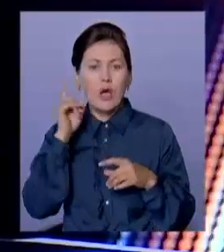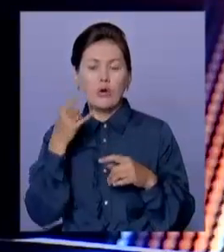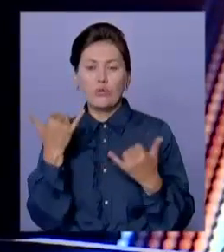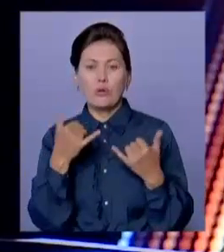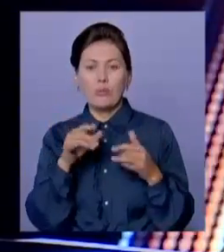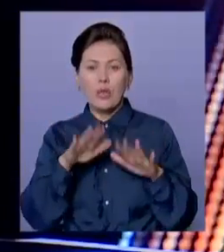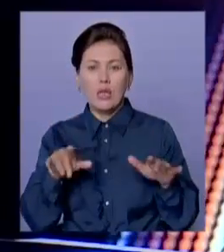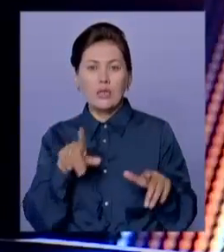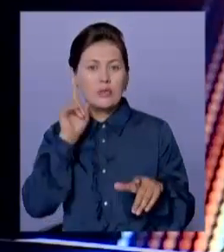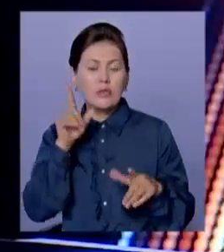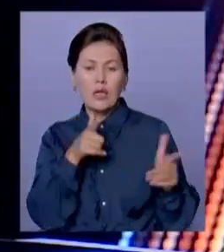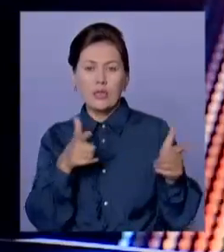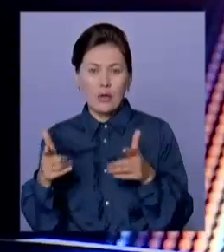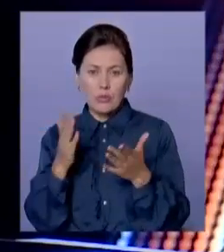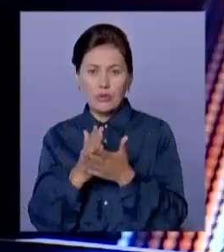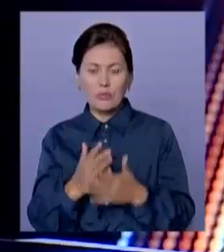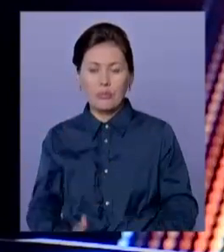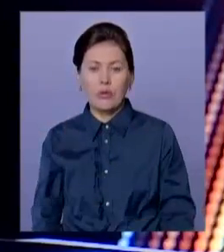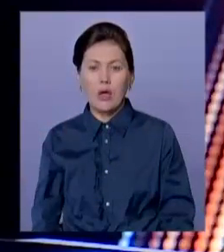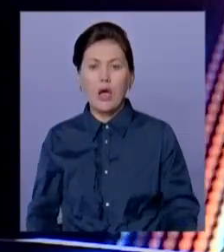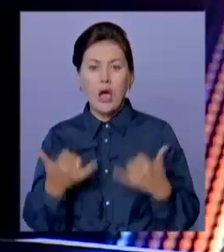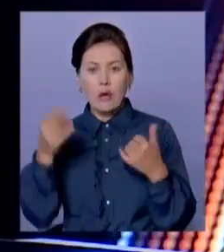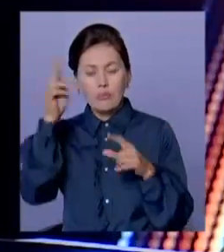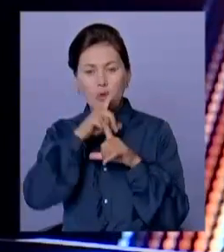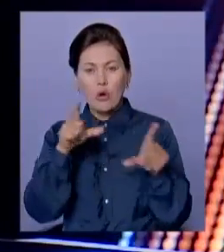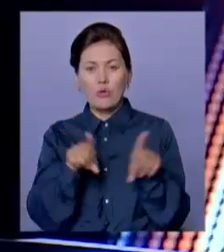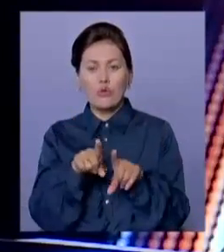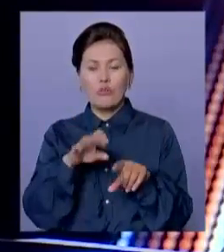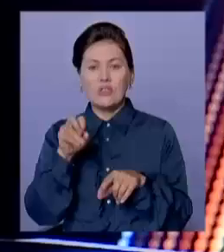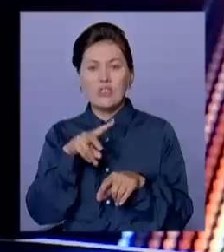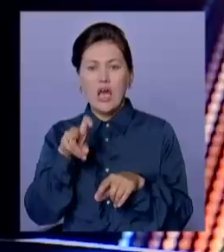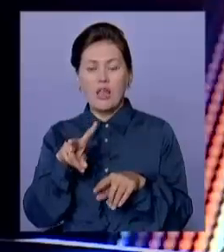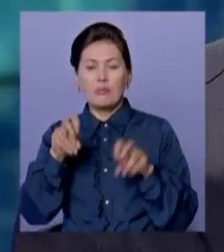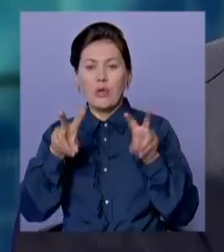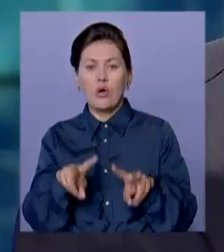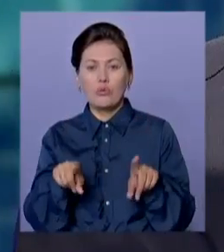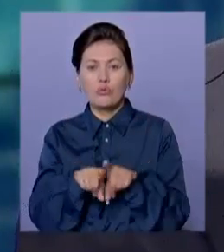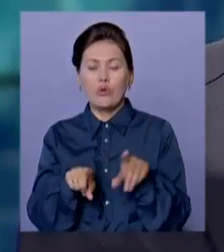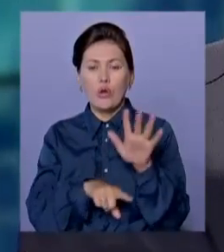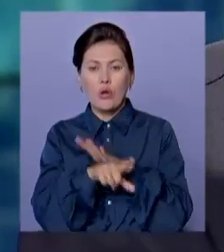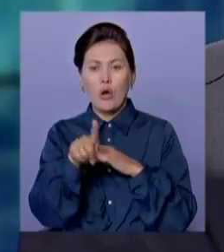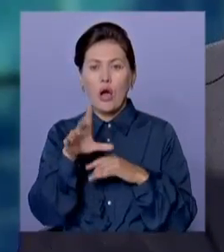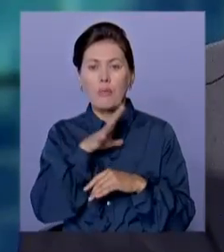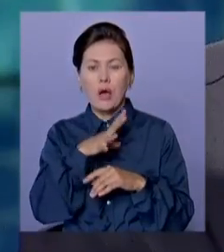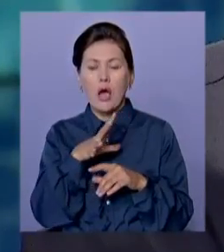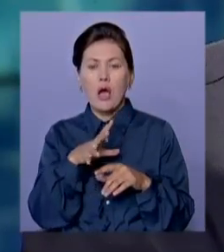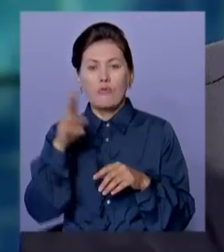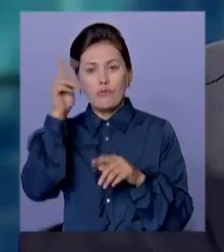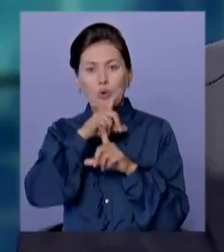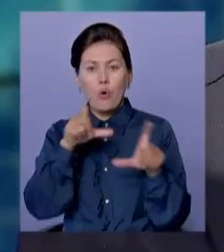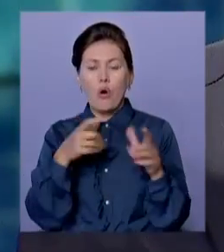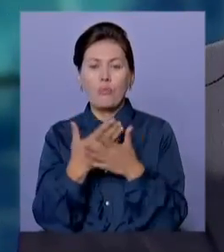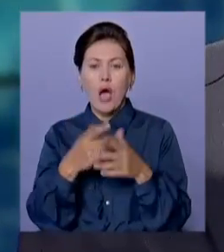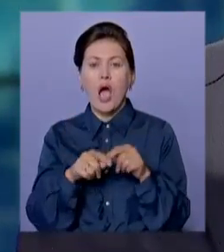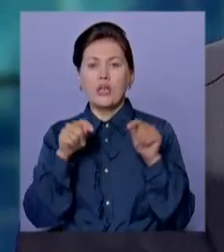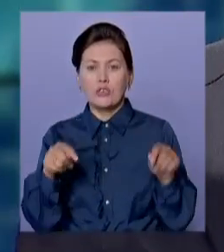балалар дайындай ма? Иә, қазір сол енді мектептер сол футзалға, арнайы футзалға енді школалар дейді ғой,